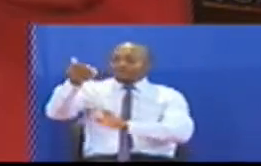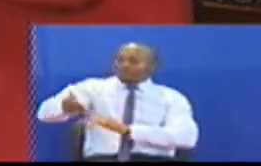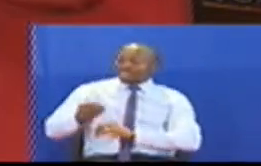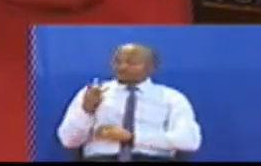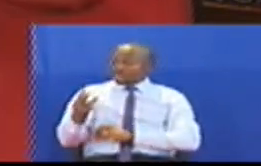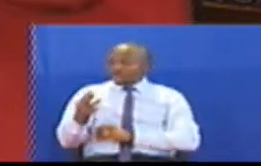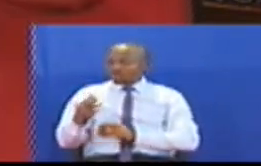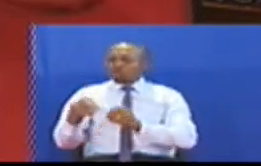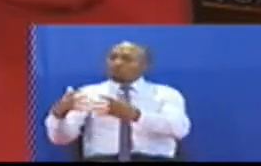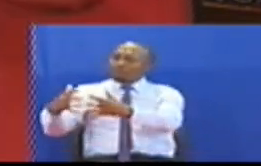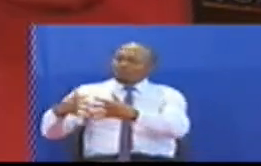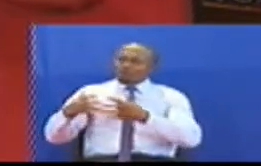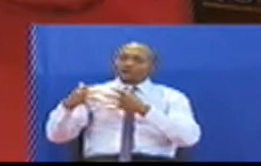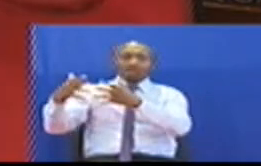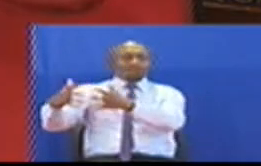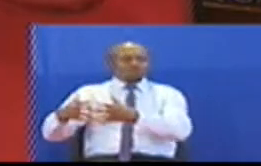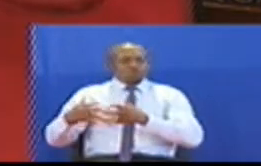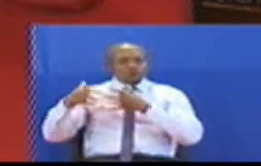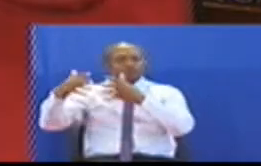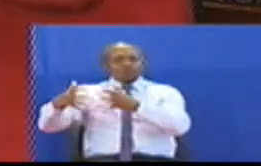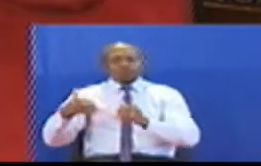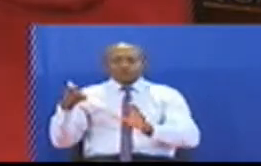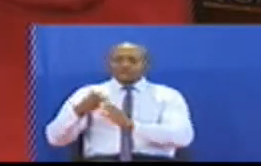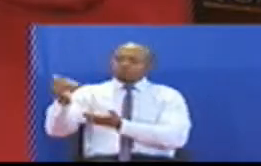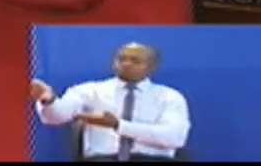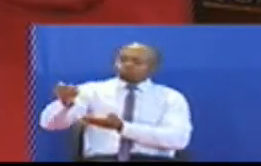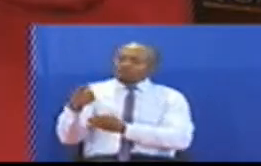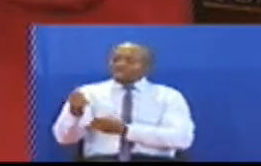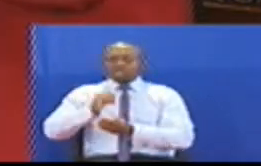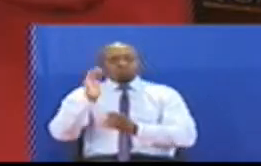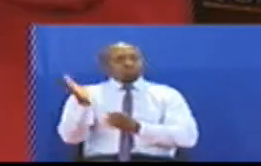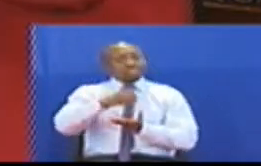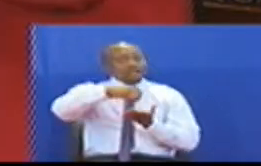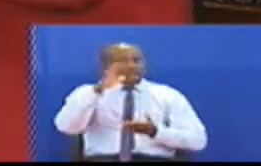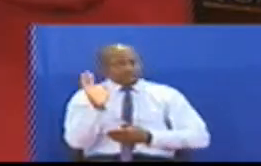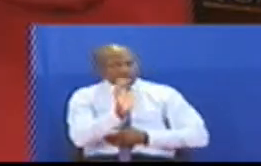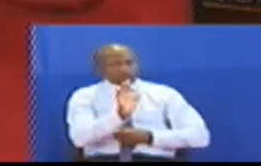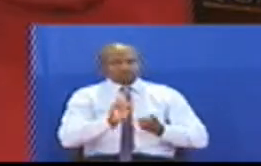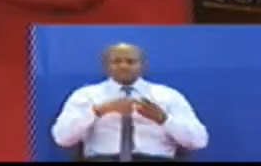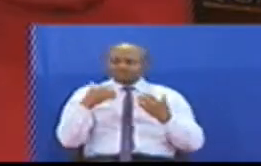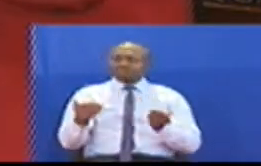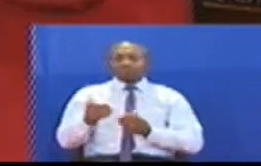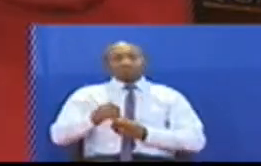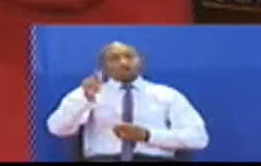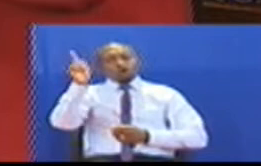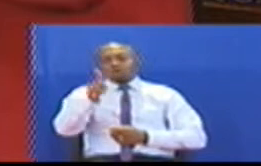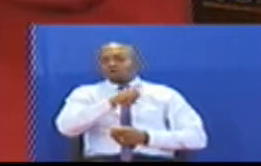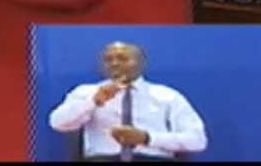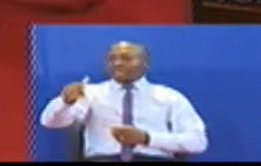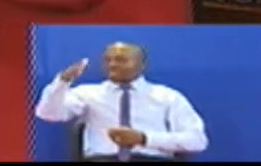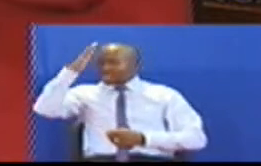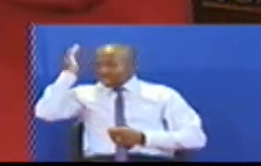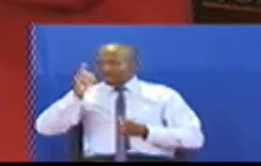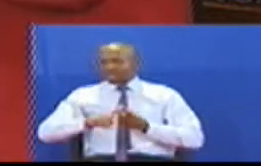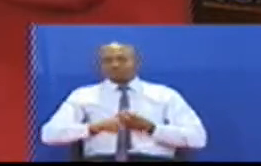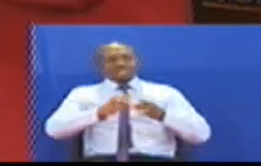kufidia nyavu zile ambazo wamezinunua madukani. Mheshimiwa Waziri Mkuu, kosa la serikali. Serikali imekuja